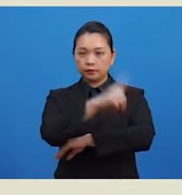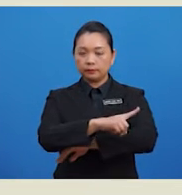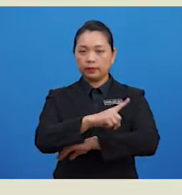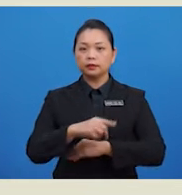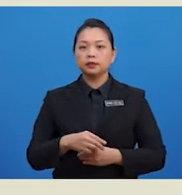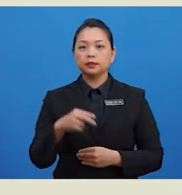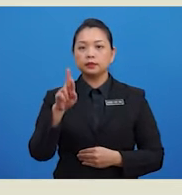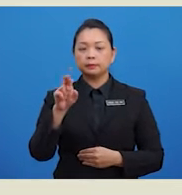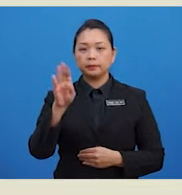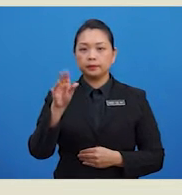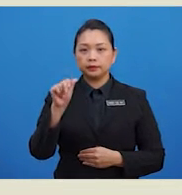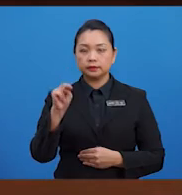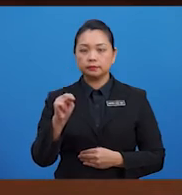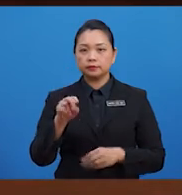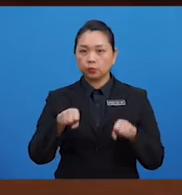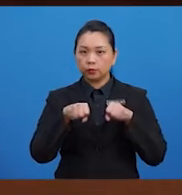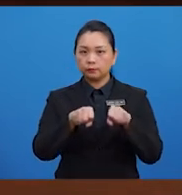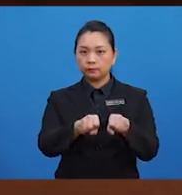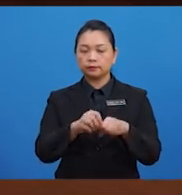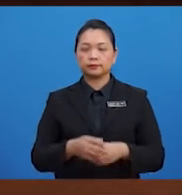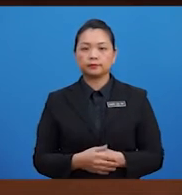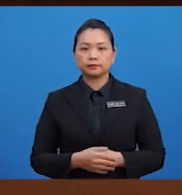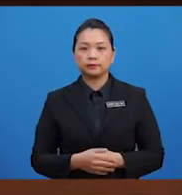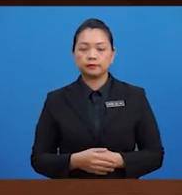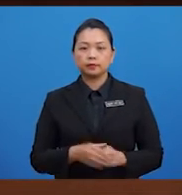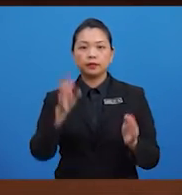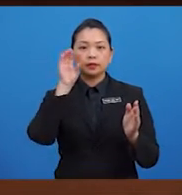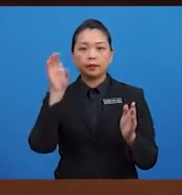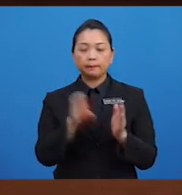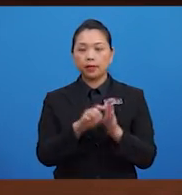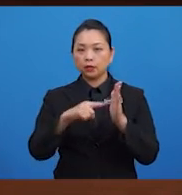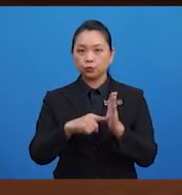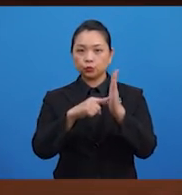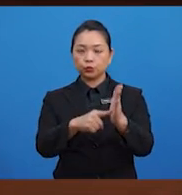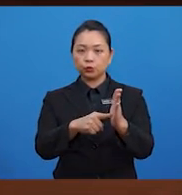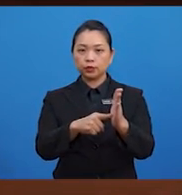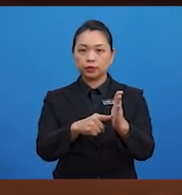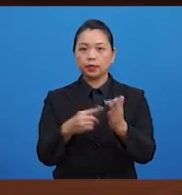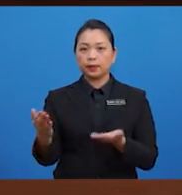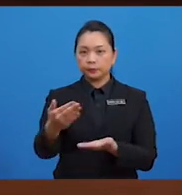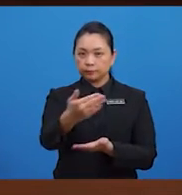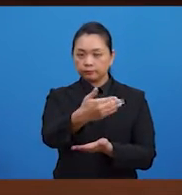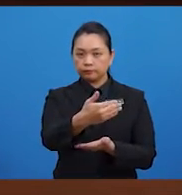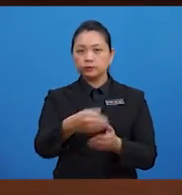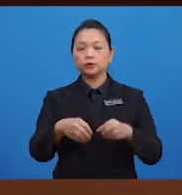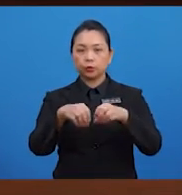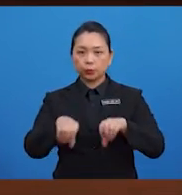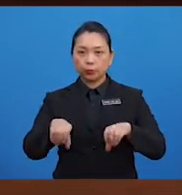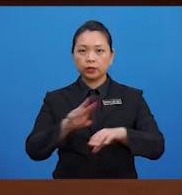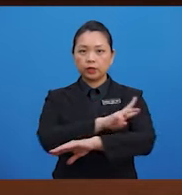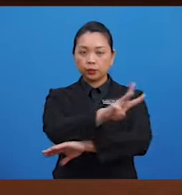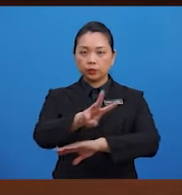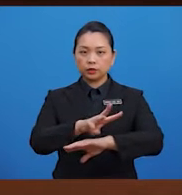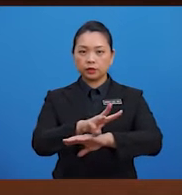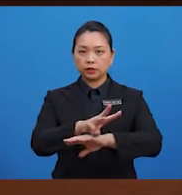menolak troli keluar. Gambar menunjukkan proses pengutipan telur tetasan di kawasan